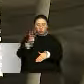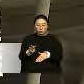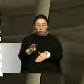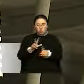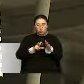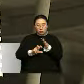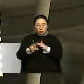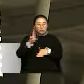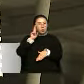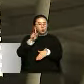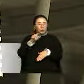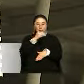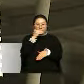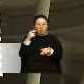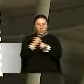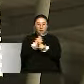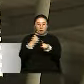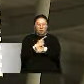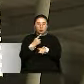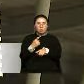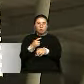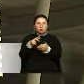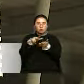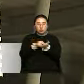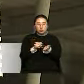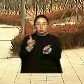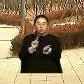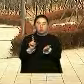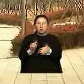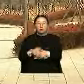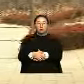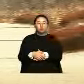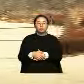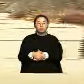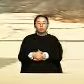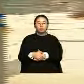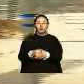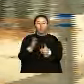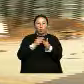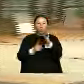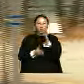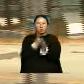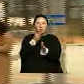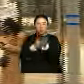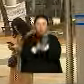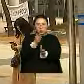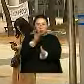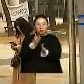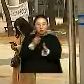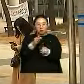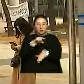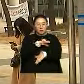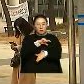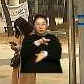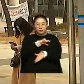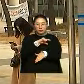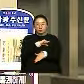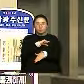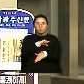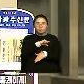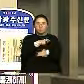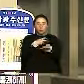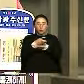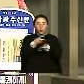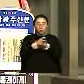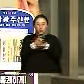것들은 틀렸으니까 이제 바로 잡아야죠. 문제는 이 공공시설들의 이 표기, 특히 뭐